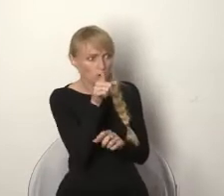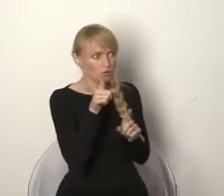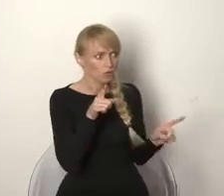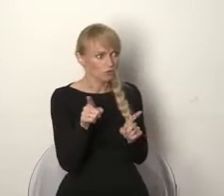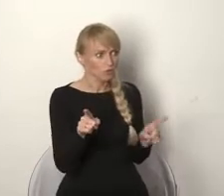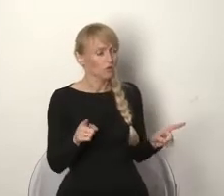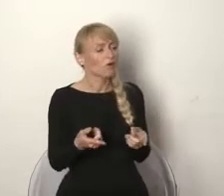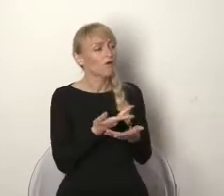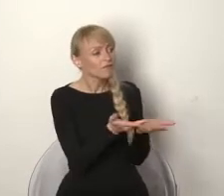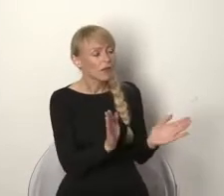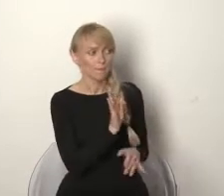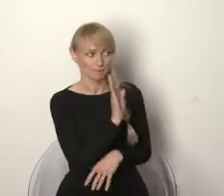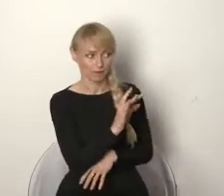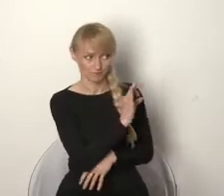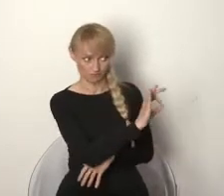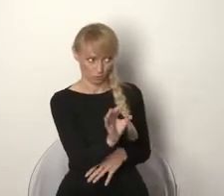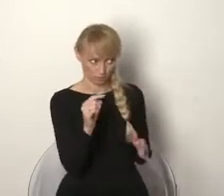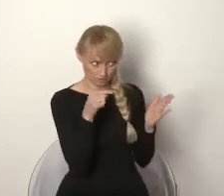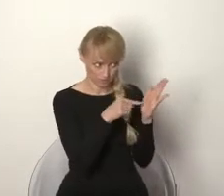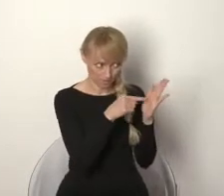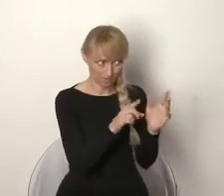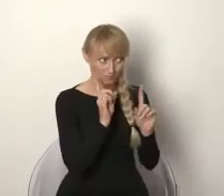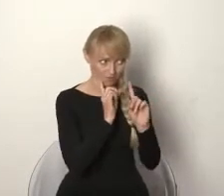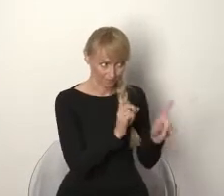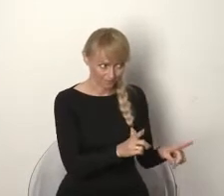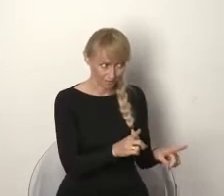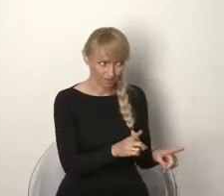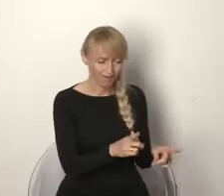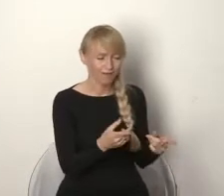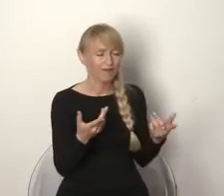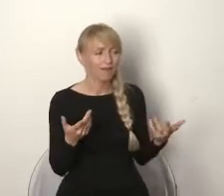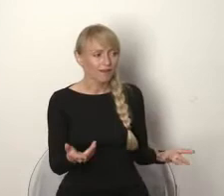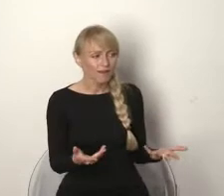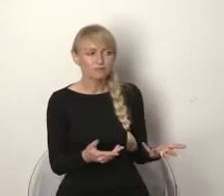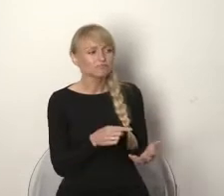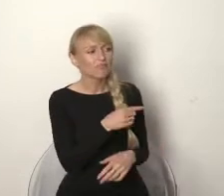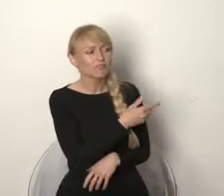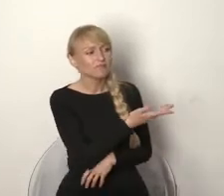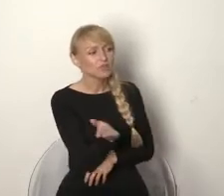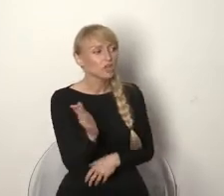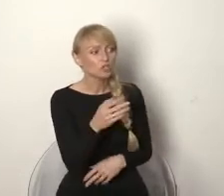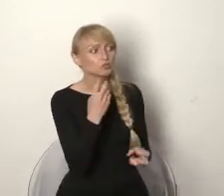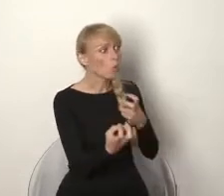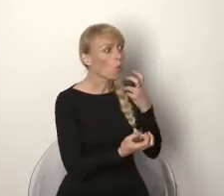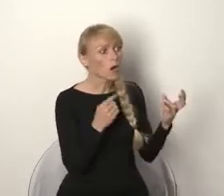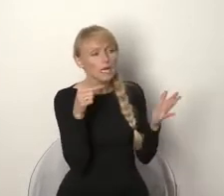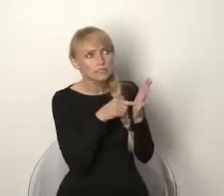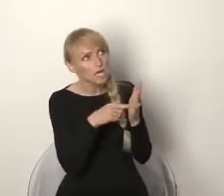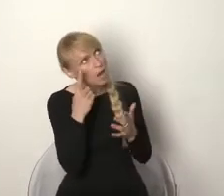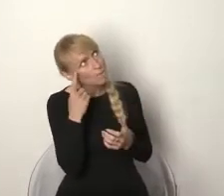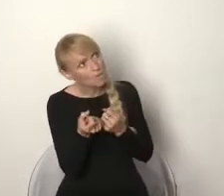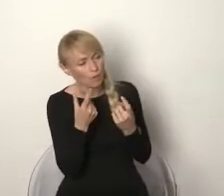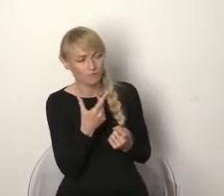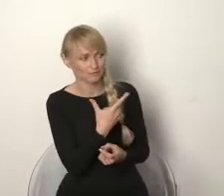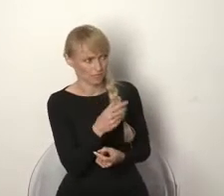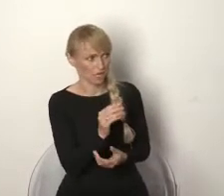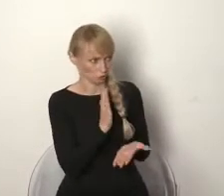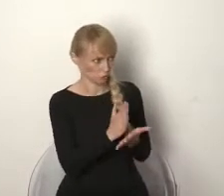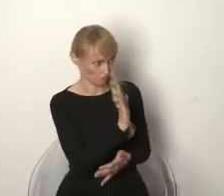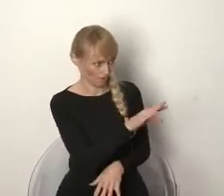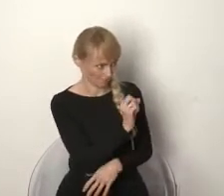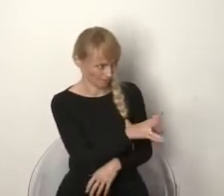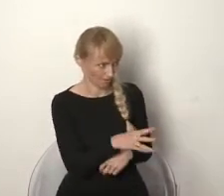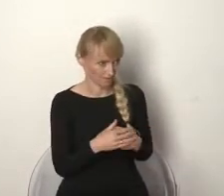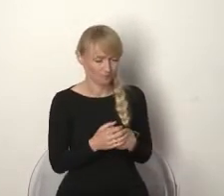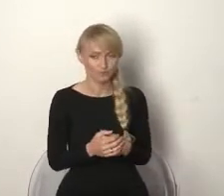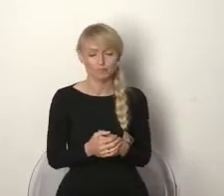że macie swoje cele, prawda? Mamy swoje cele. I to nie jest tak, że szukacie cel, tylko macie już z góry wyznaczone. Tak, prawda jest taka, że